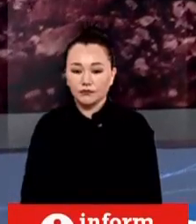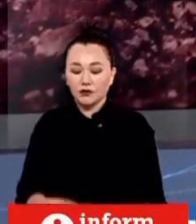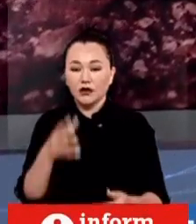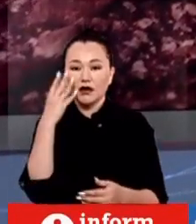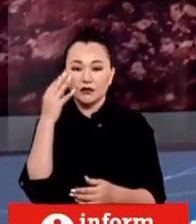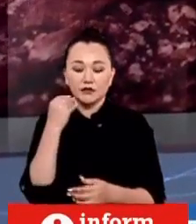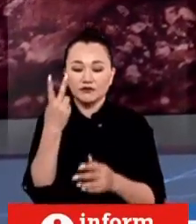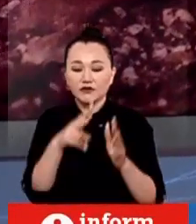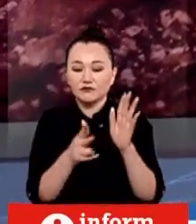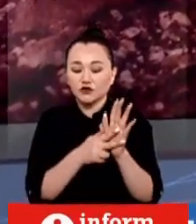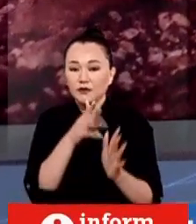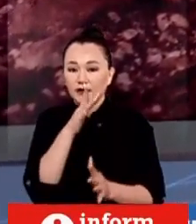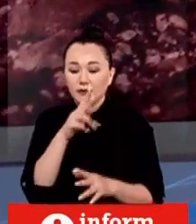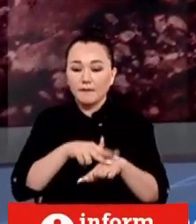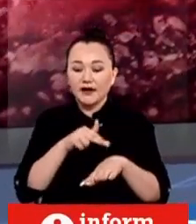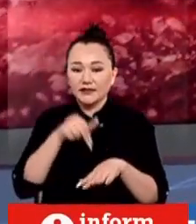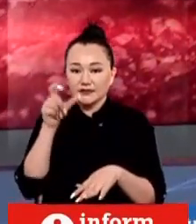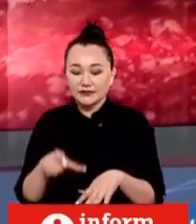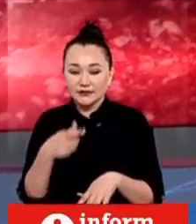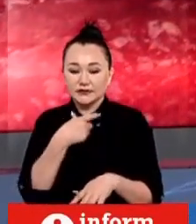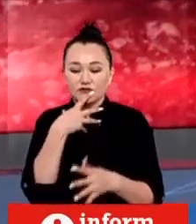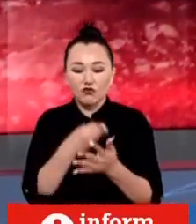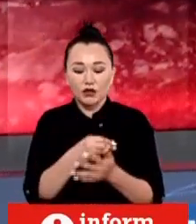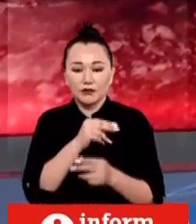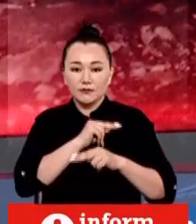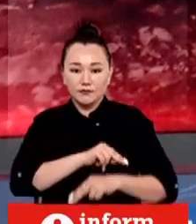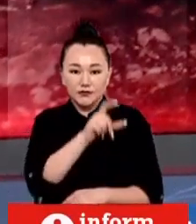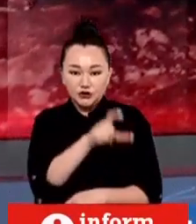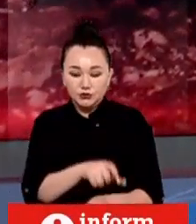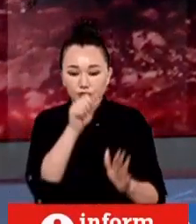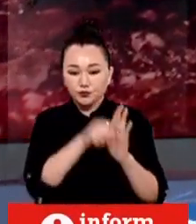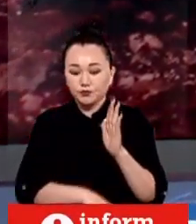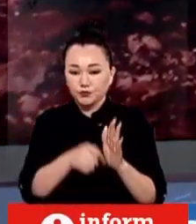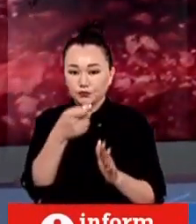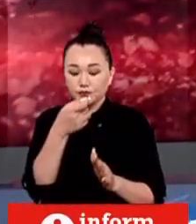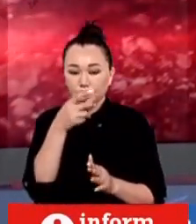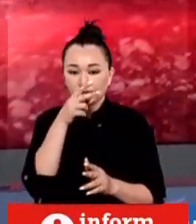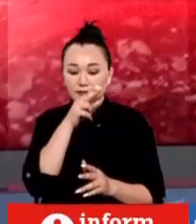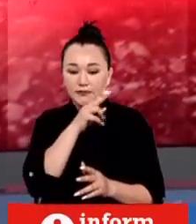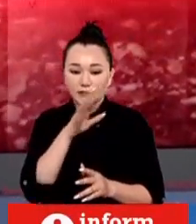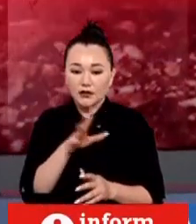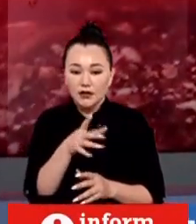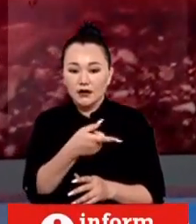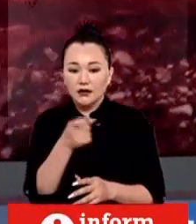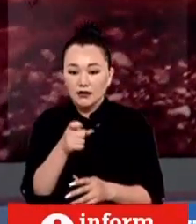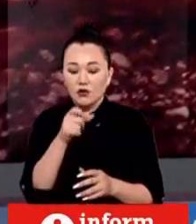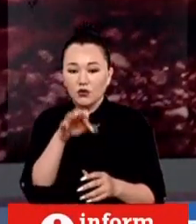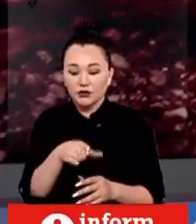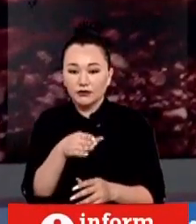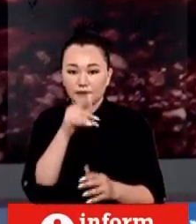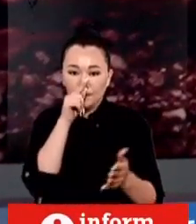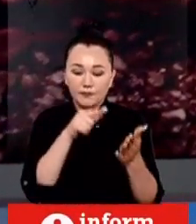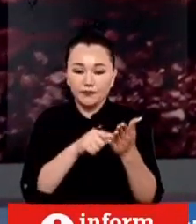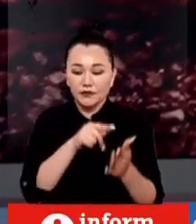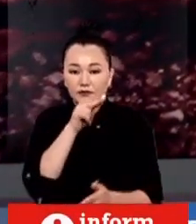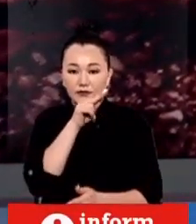Алматыда 28 жастағы полицей өз әріптесін өлтіріп алды. Полиция департаменті қызметкерінің табелді қаруынан атылған оқ